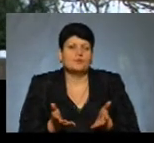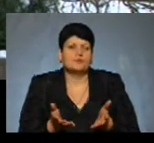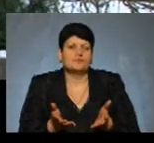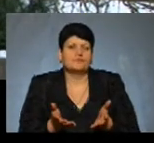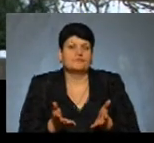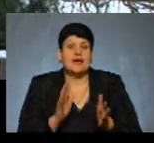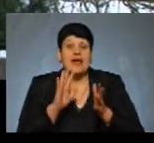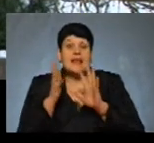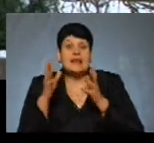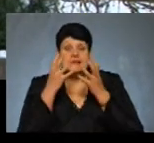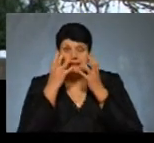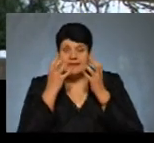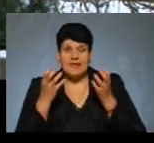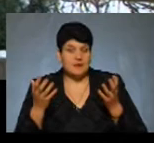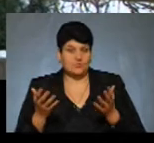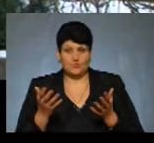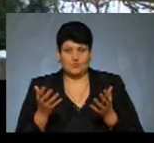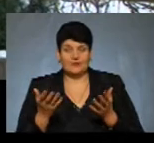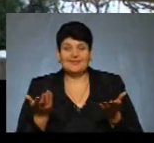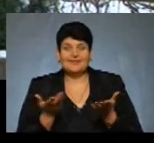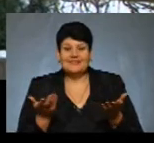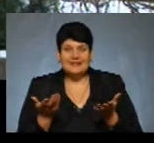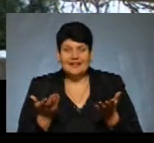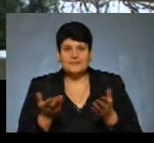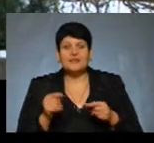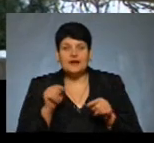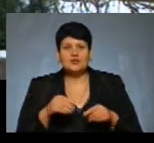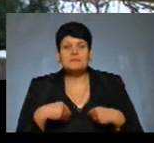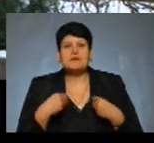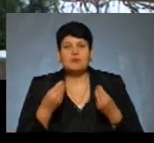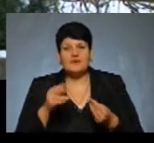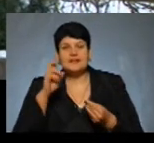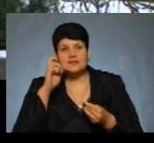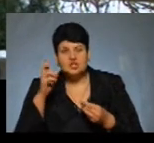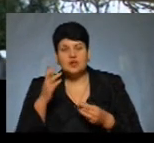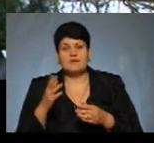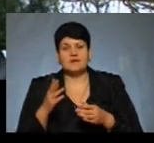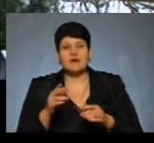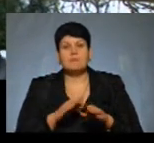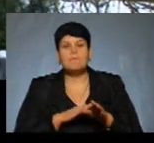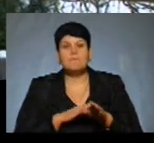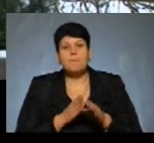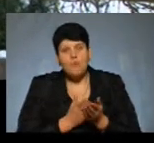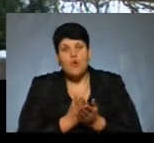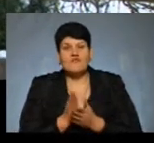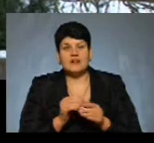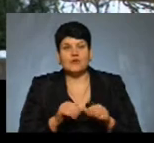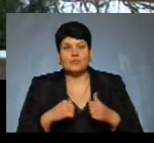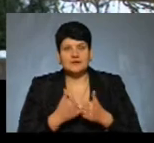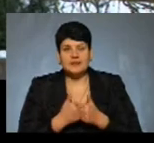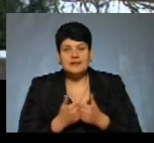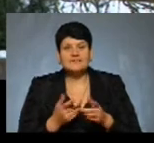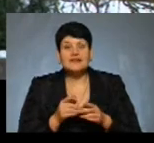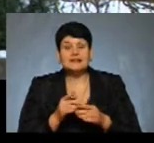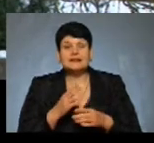лісі темному, і те розмитнення, яке нам запропонувала держава і профільний комітет під керівництвом Южаніни, він не то,